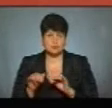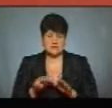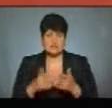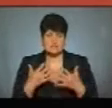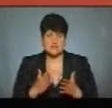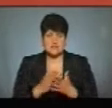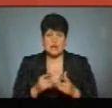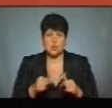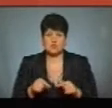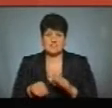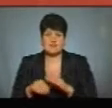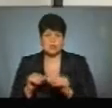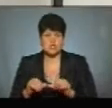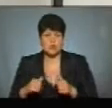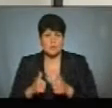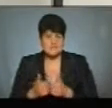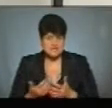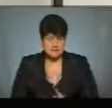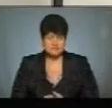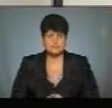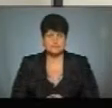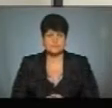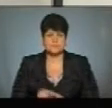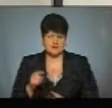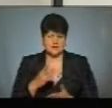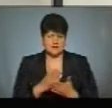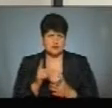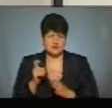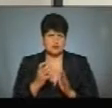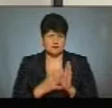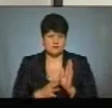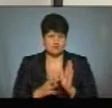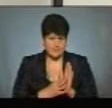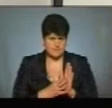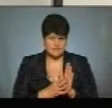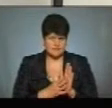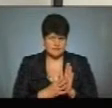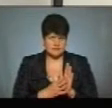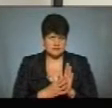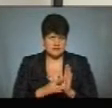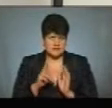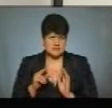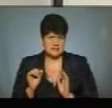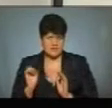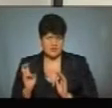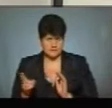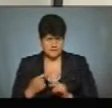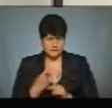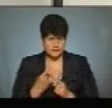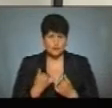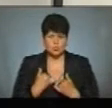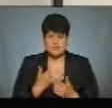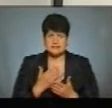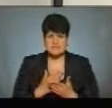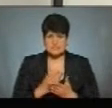вже сформовані окружні виборчі комісії. Їх 199, тобто, ми знаємо, так, за даними ЦВК. Так, тому що